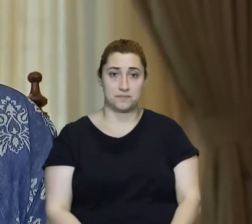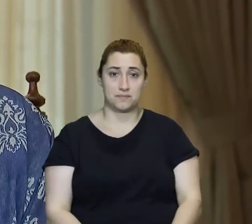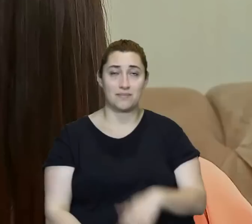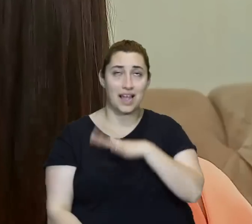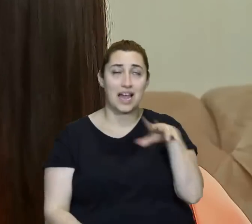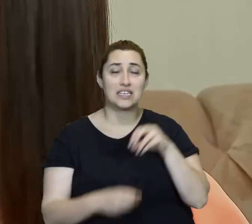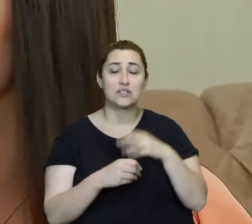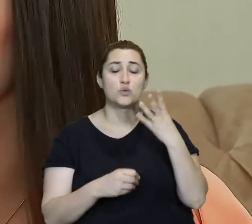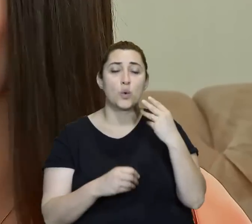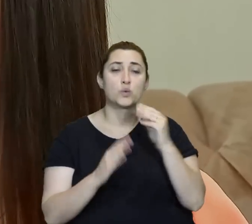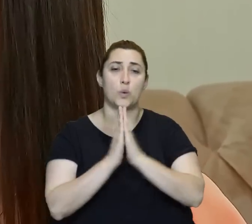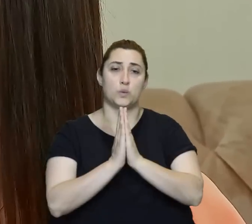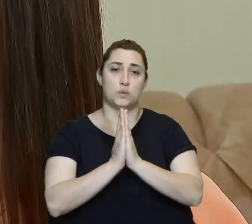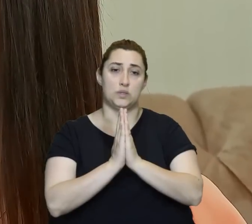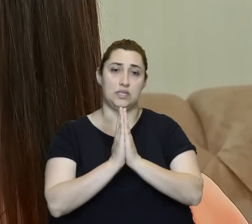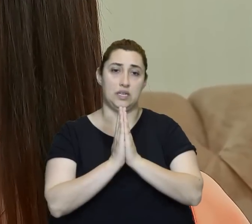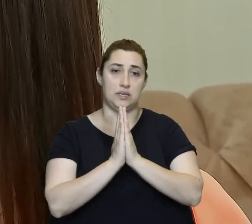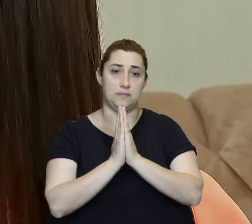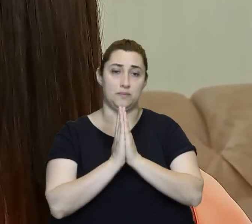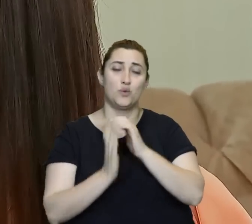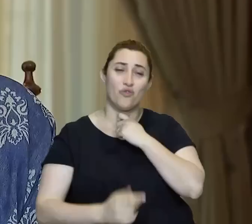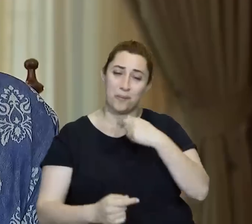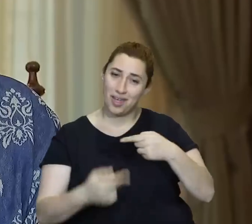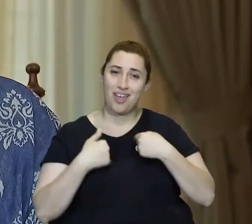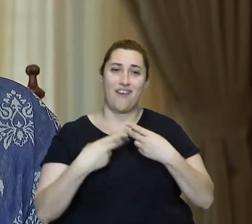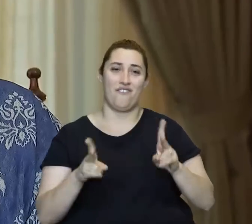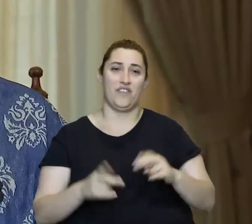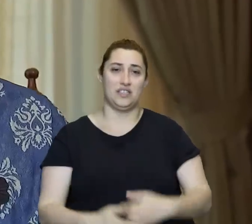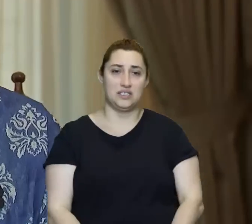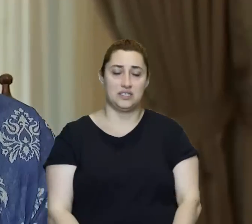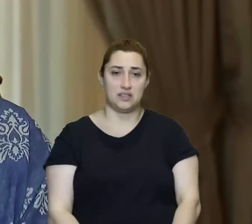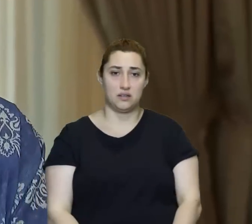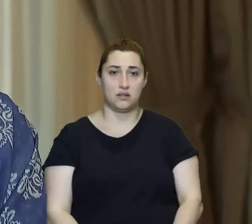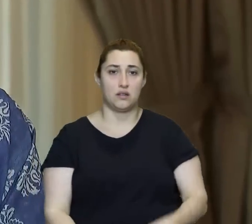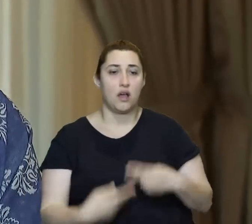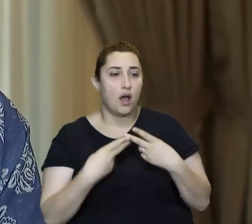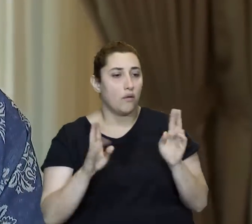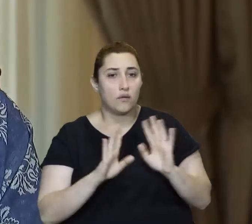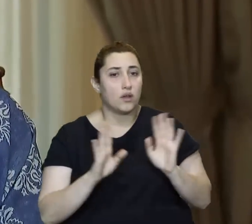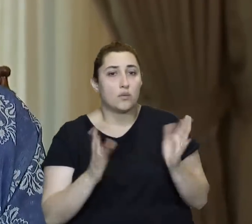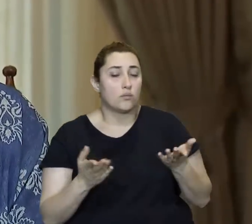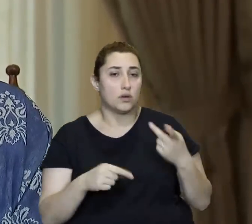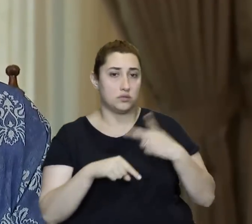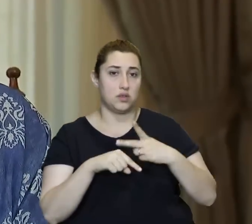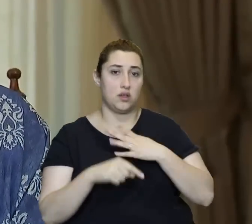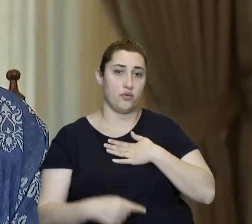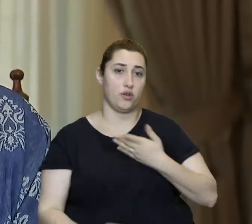Her şey için çok ama çok özür dilerim. Lütfen affedin beni. Affetmek ne demek